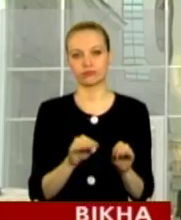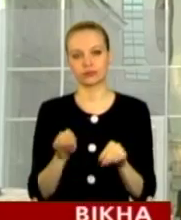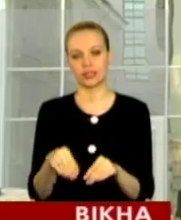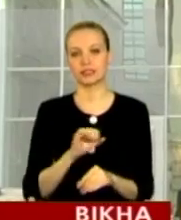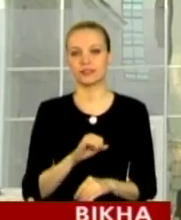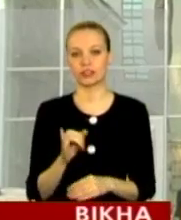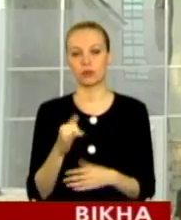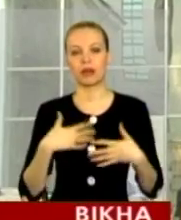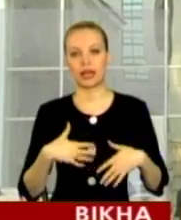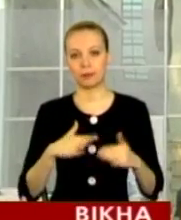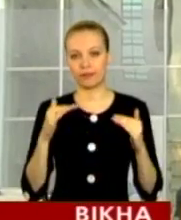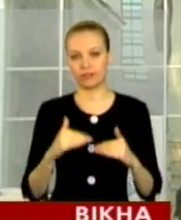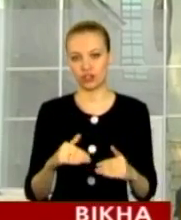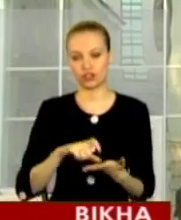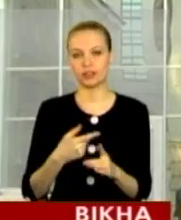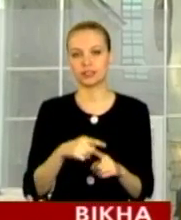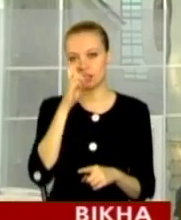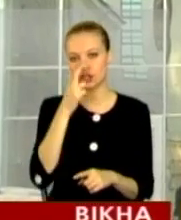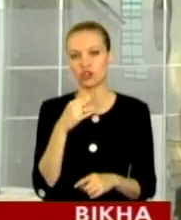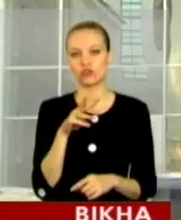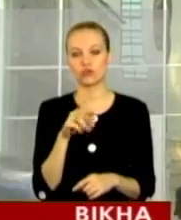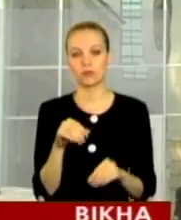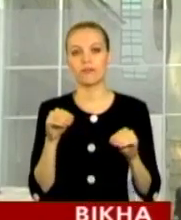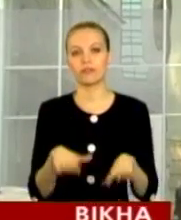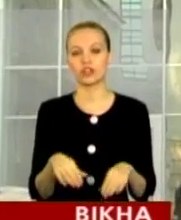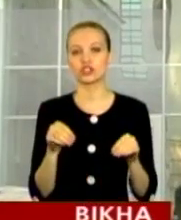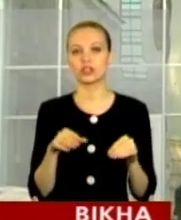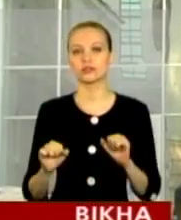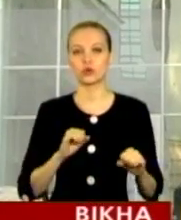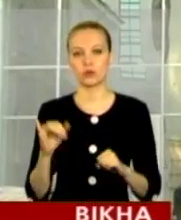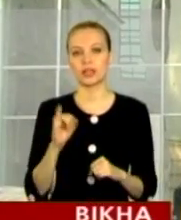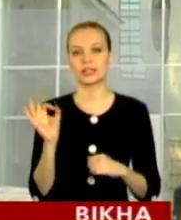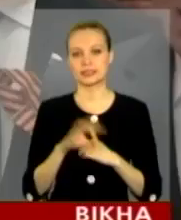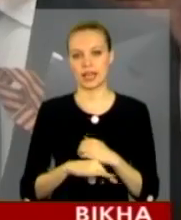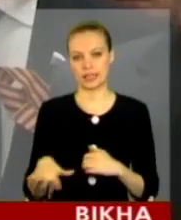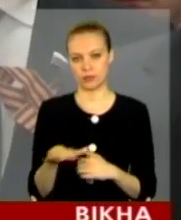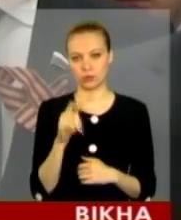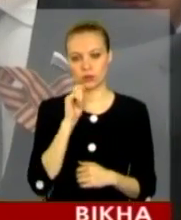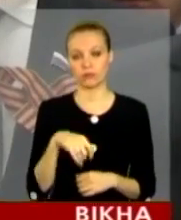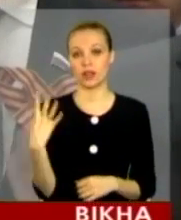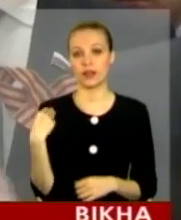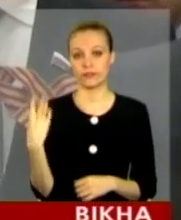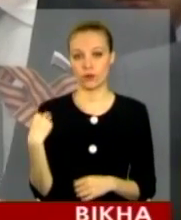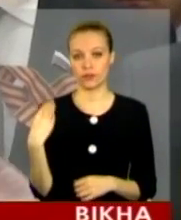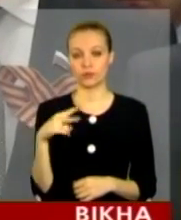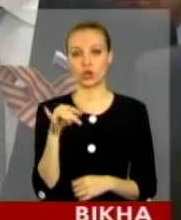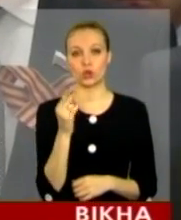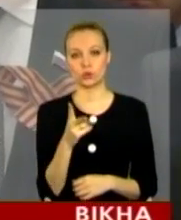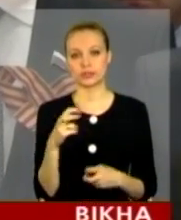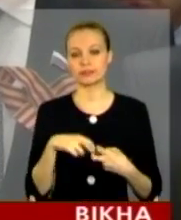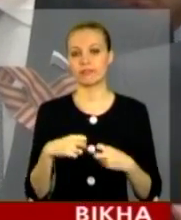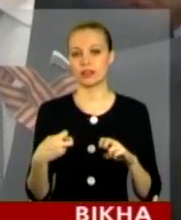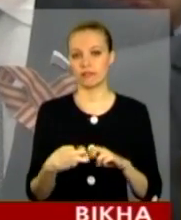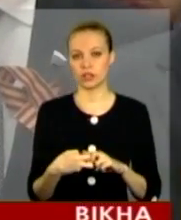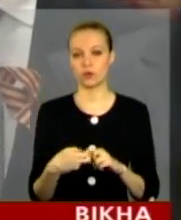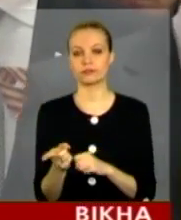Севастополя і Криму, у нижній палаті, це Державна Дума, вирішили розпоряджатися із західними областями України. Львов, Луцьк,